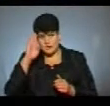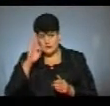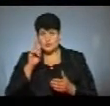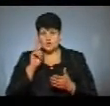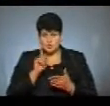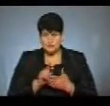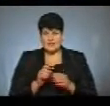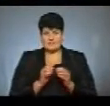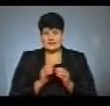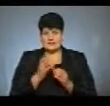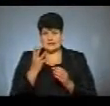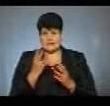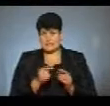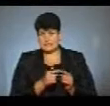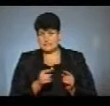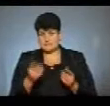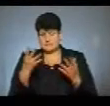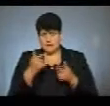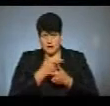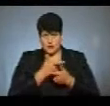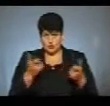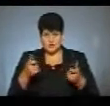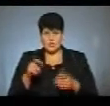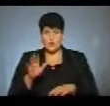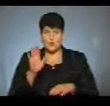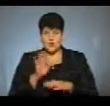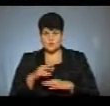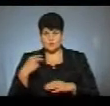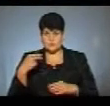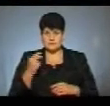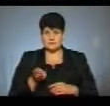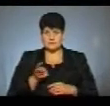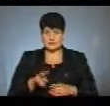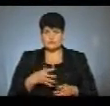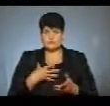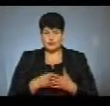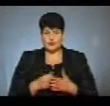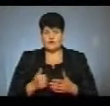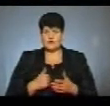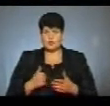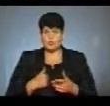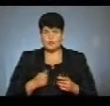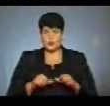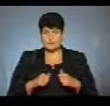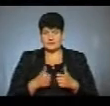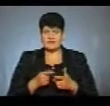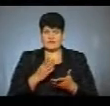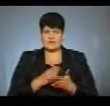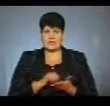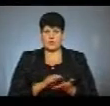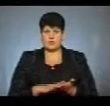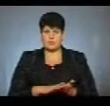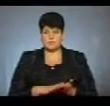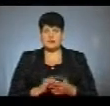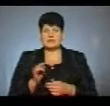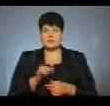зобов'язаний в 10-денний термін з дня оголошення указу президента з'явитися до свого військового комісаріату, де він перебуває на обліку.